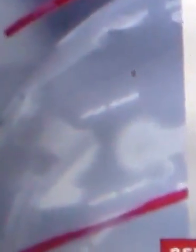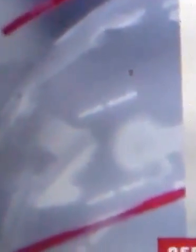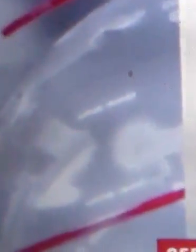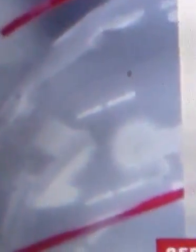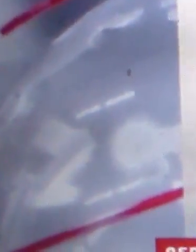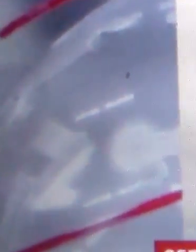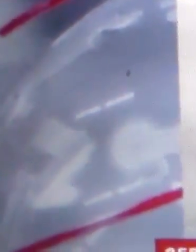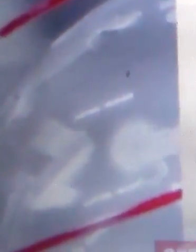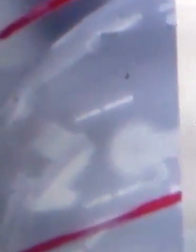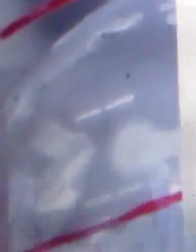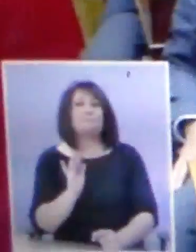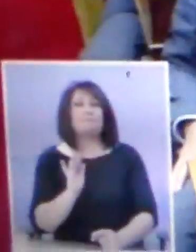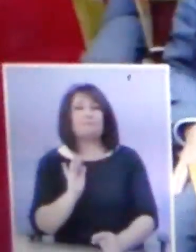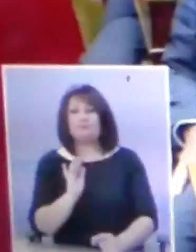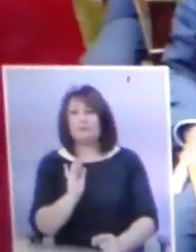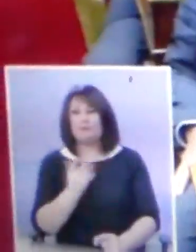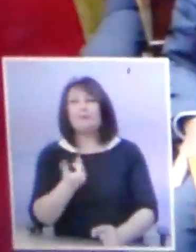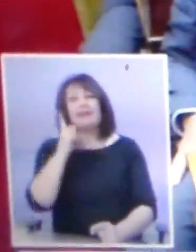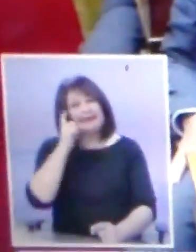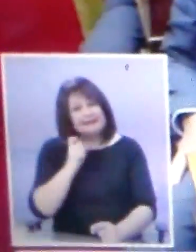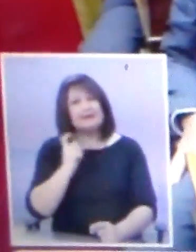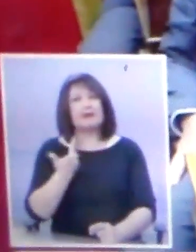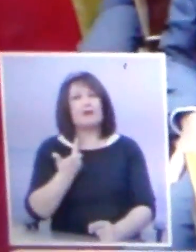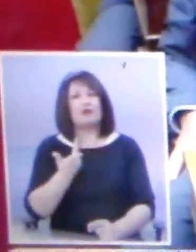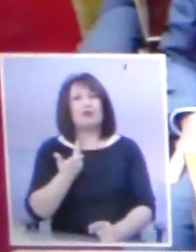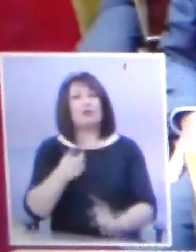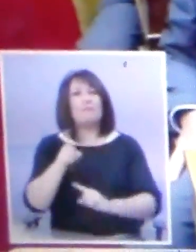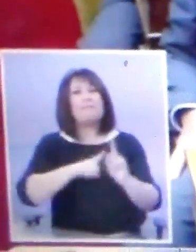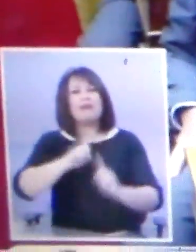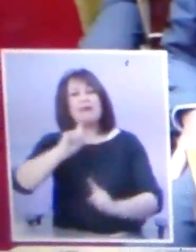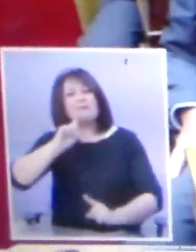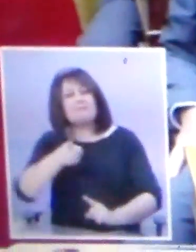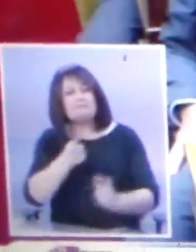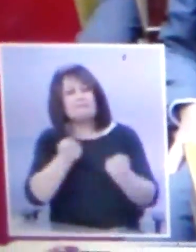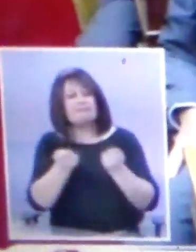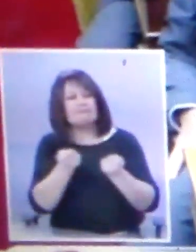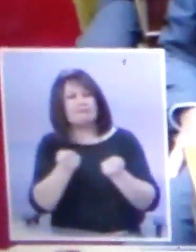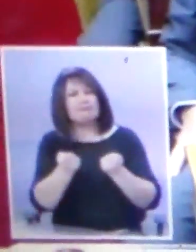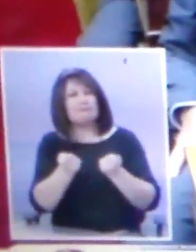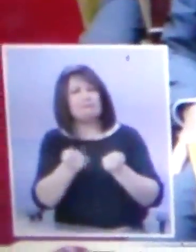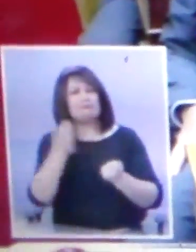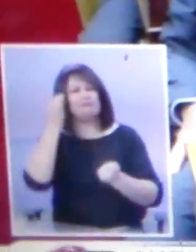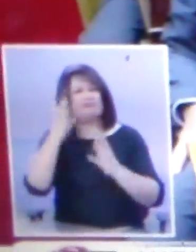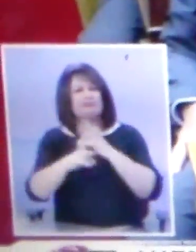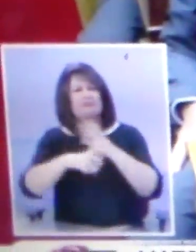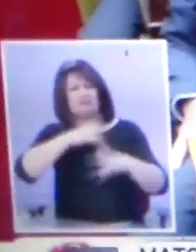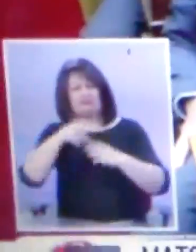άγρια χτυπήματα των διαδηλωτών. Ξέρω υπό την καθοδήγηση ποιων αυτοί οι τραμπούκοι έδρασαν.